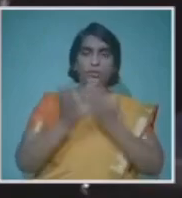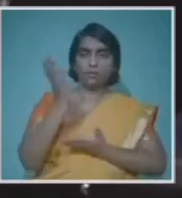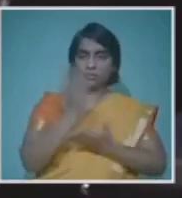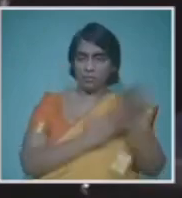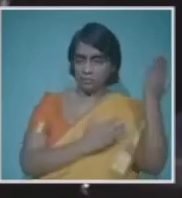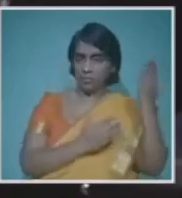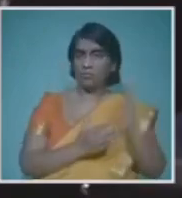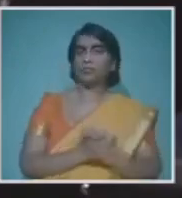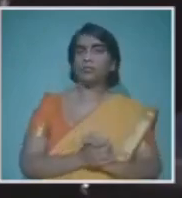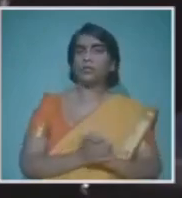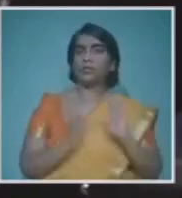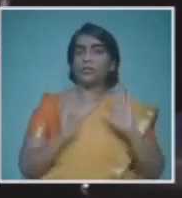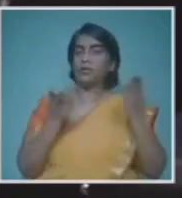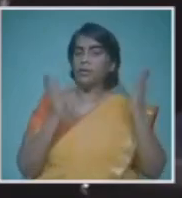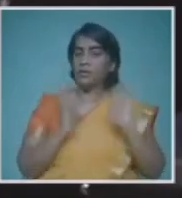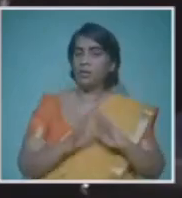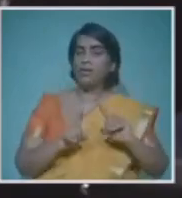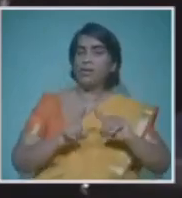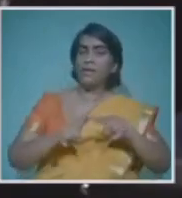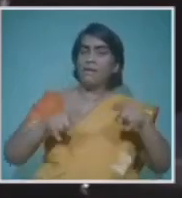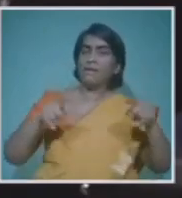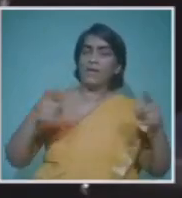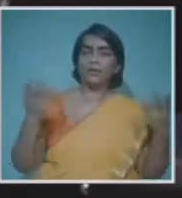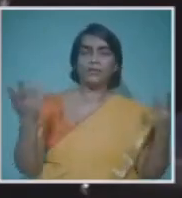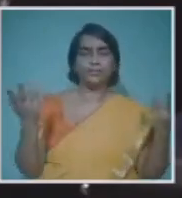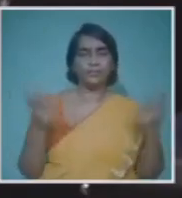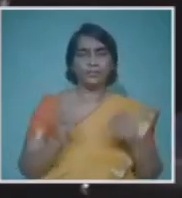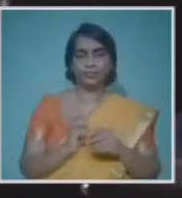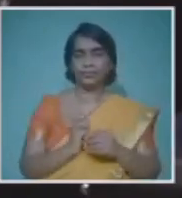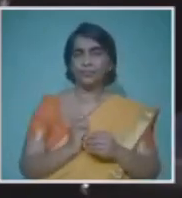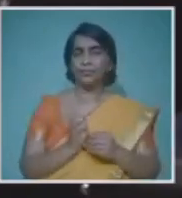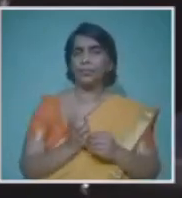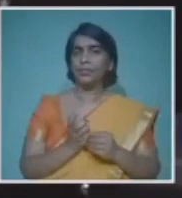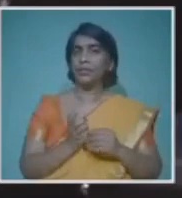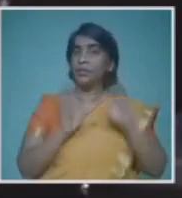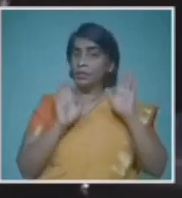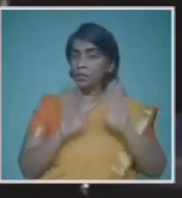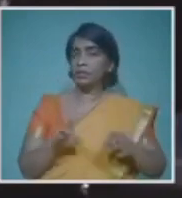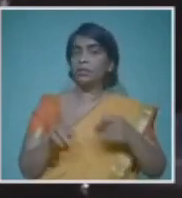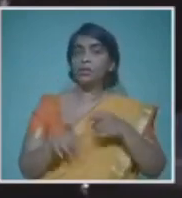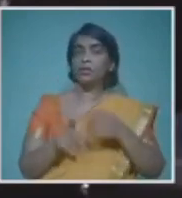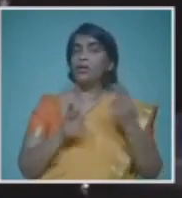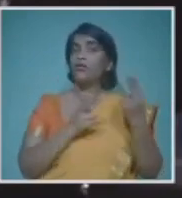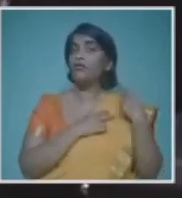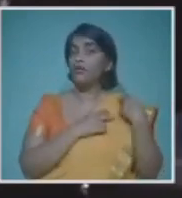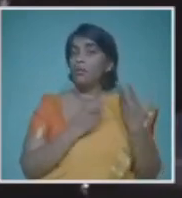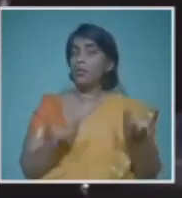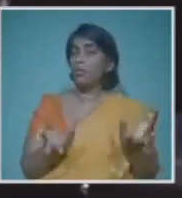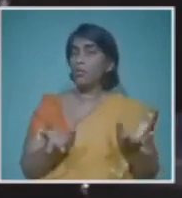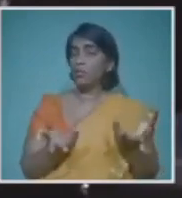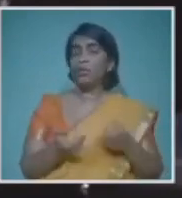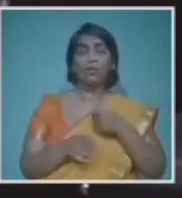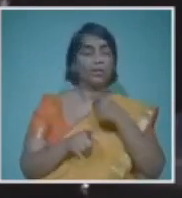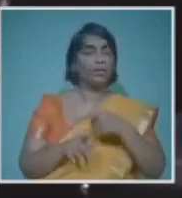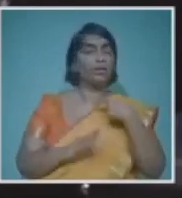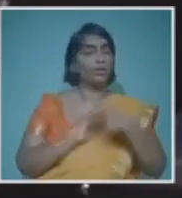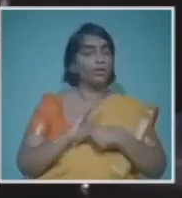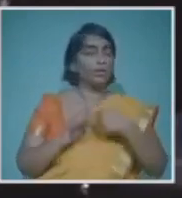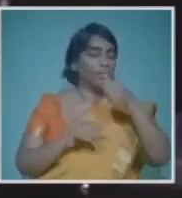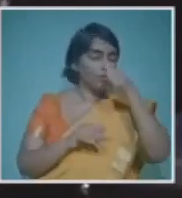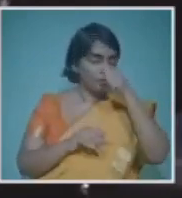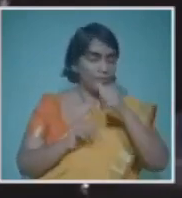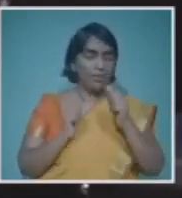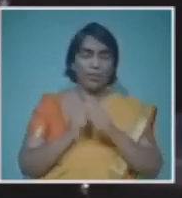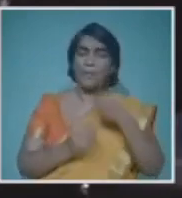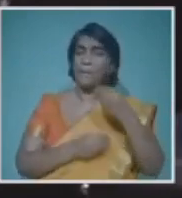කරා. හැබැයි අවසානයේදී වෙන වෙන දේවල් වුණා. එතකොට මෙන්න මේ කවුද මේවා කරන්නේ? මේ රටේ හොරකම්